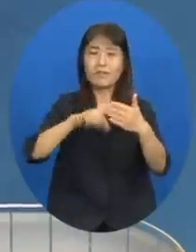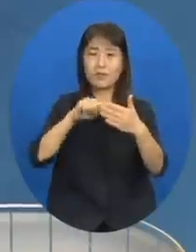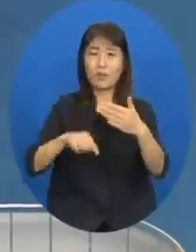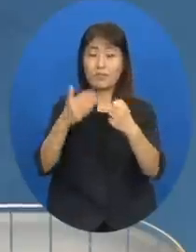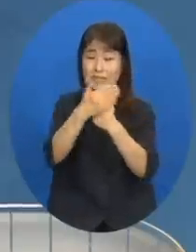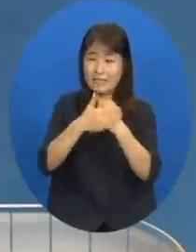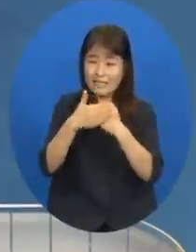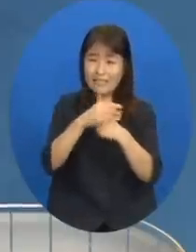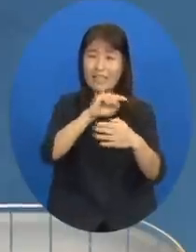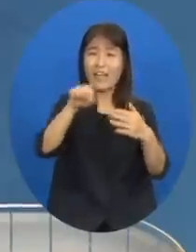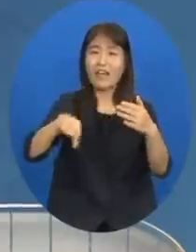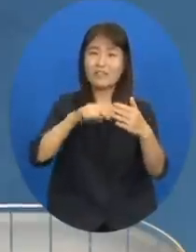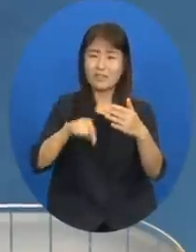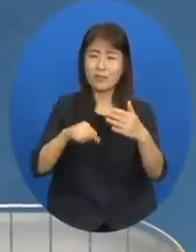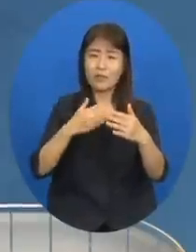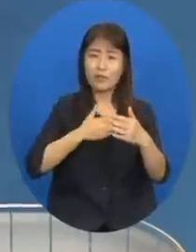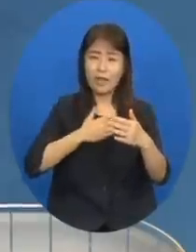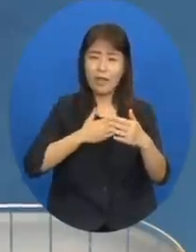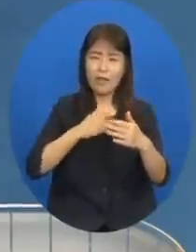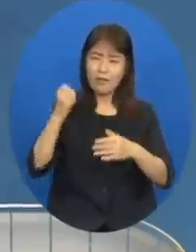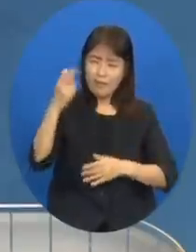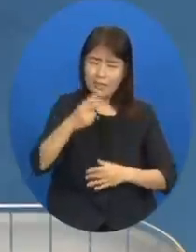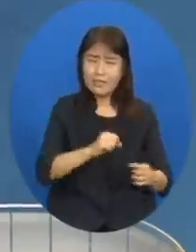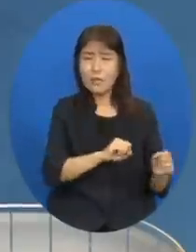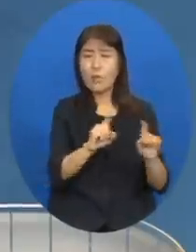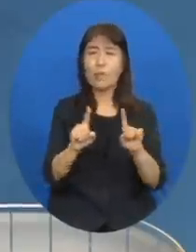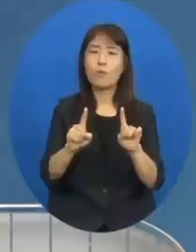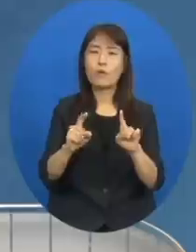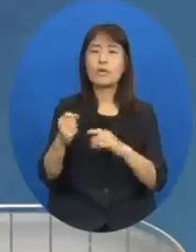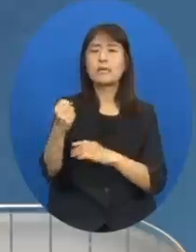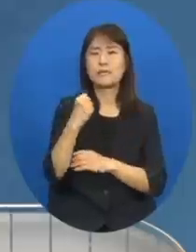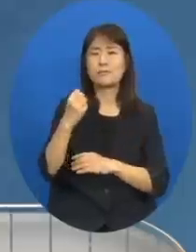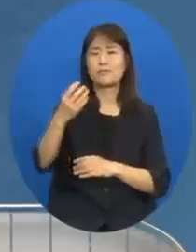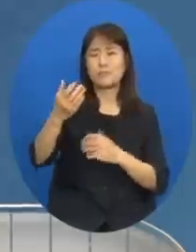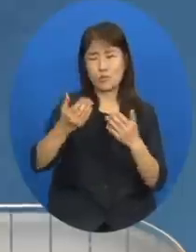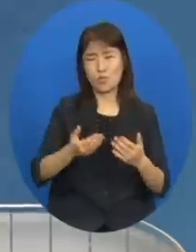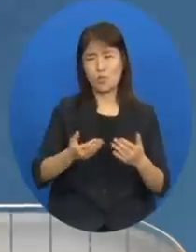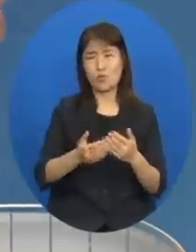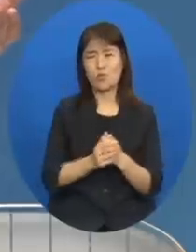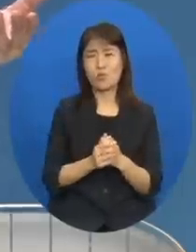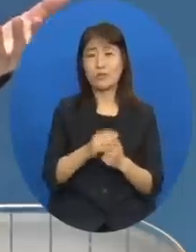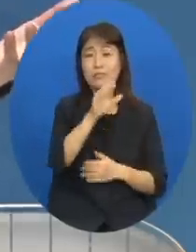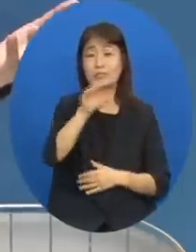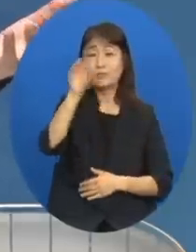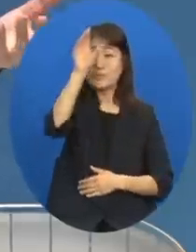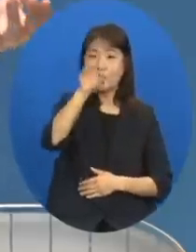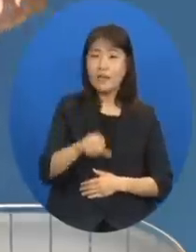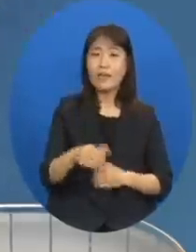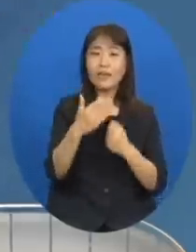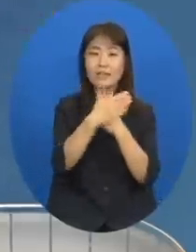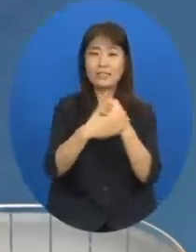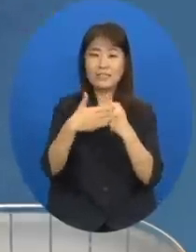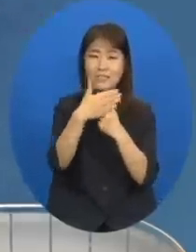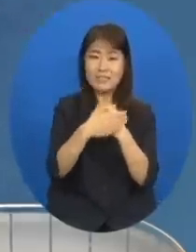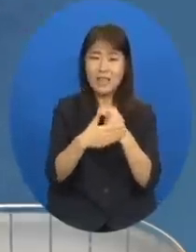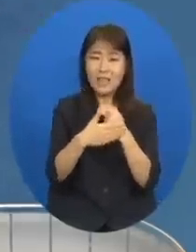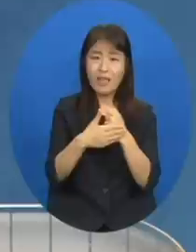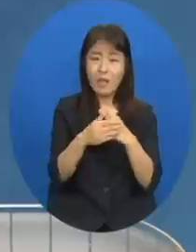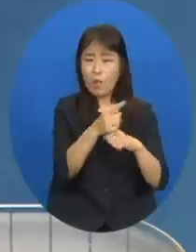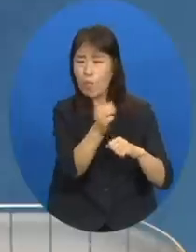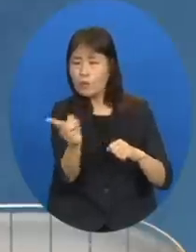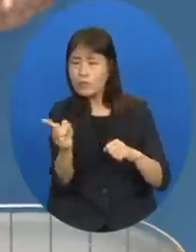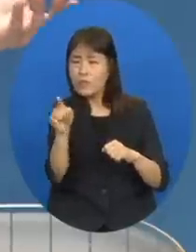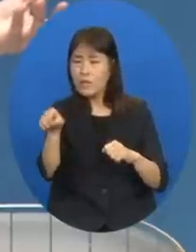우리가 다시 일어날 힘을 얻어요 그 십자가의 은혜에서 벗어나 있는 사람이